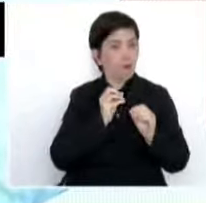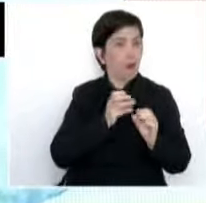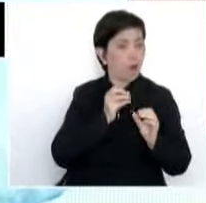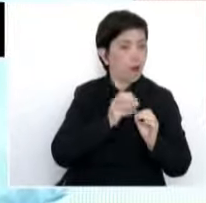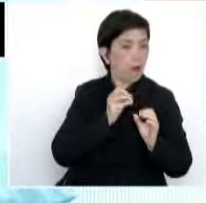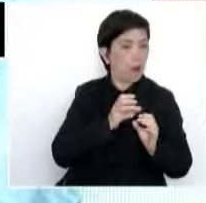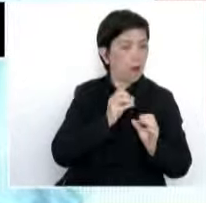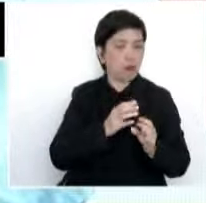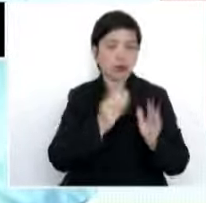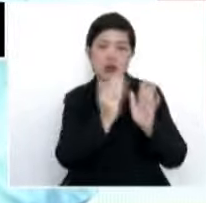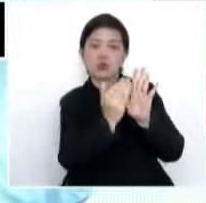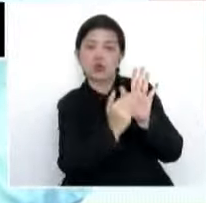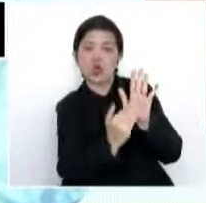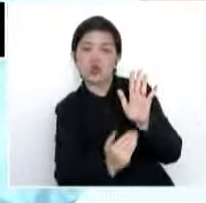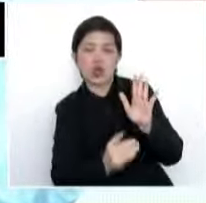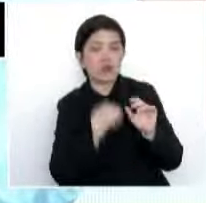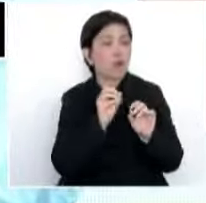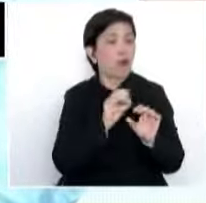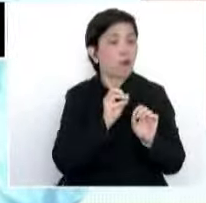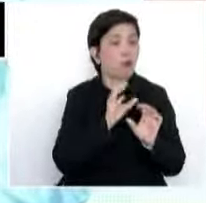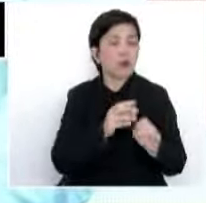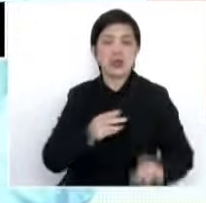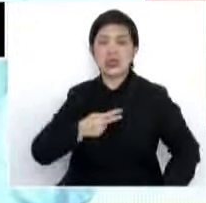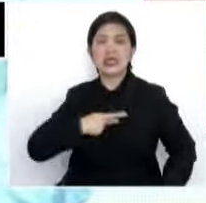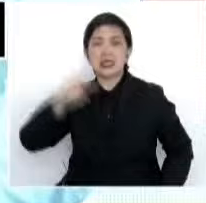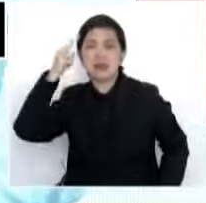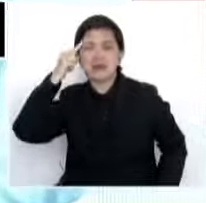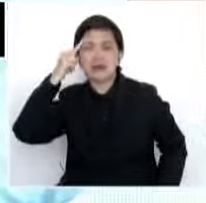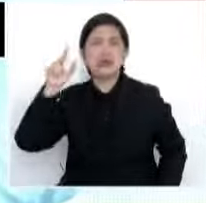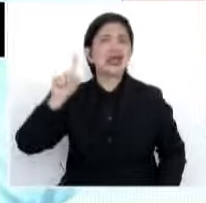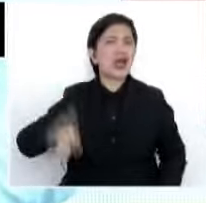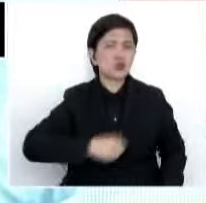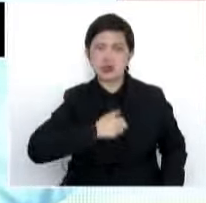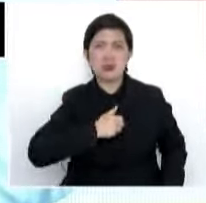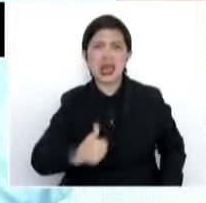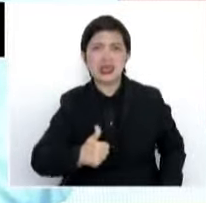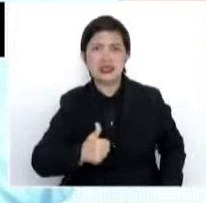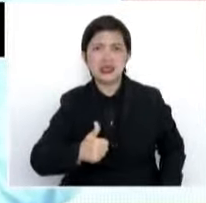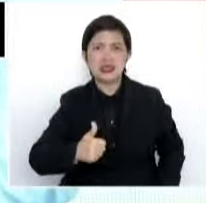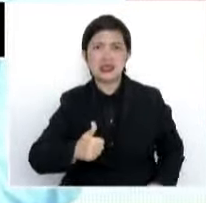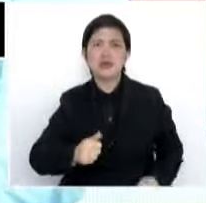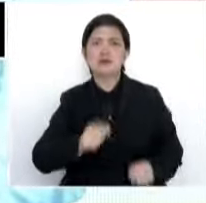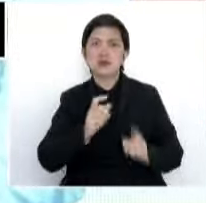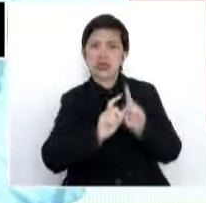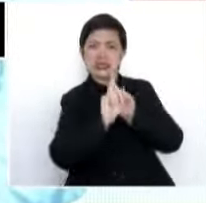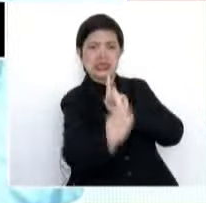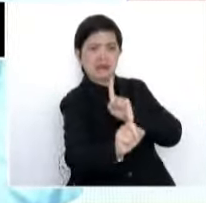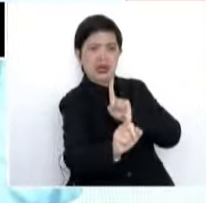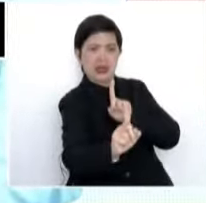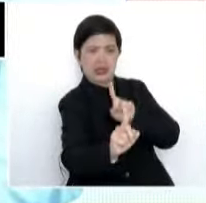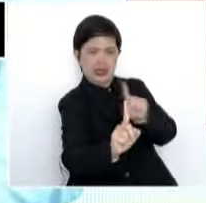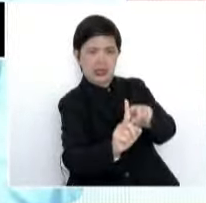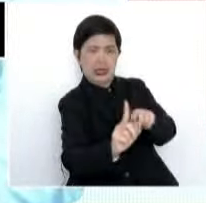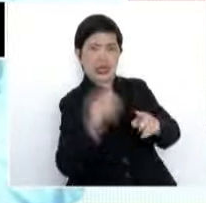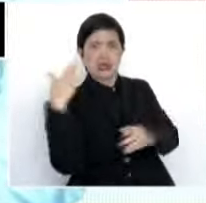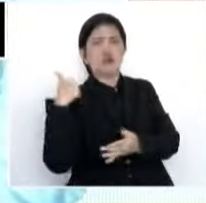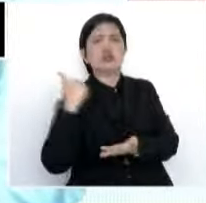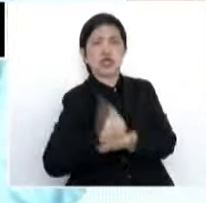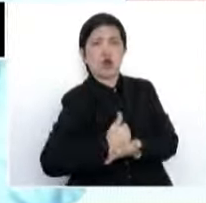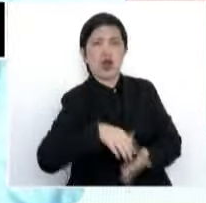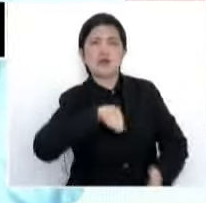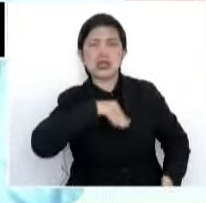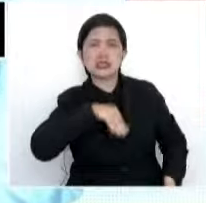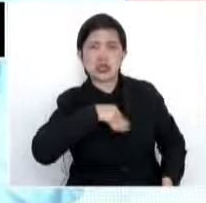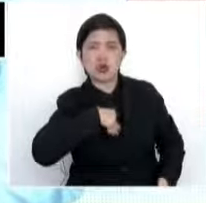segala macam regulasi jadi Sebagai seorang pemimpin harus harus berani berdiri di depan untuk mengambil tanggung jawab dan risiko